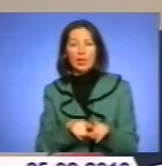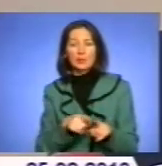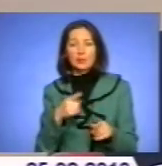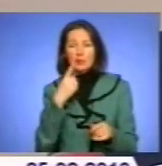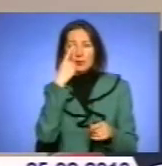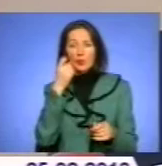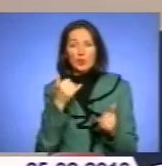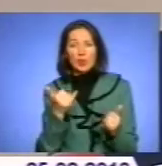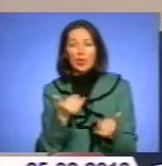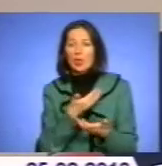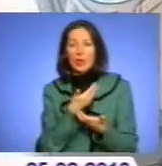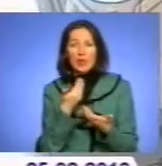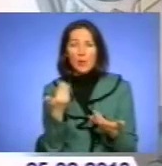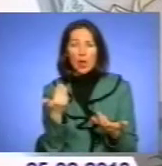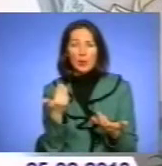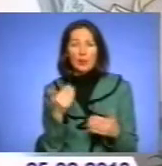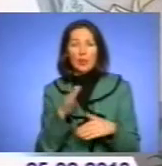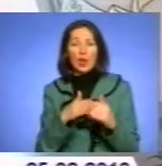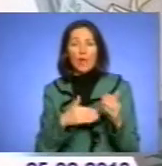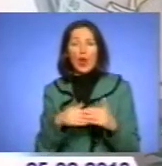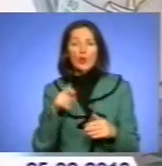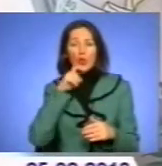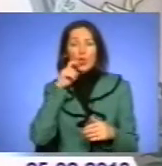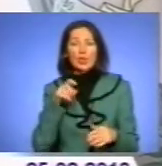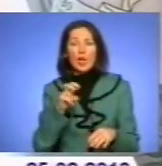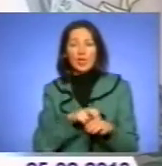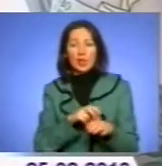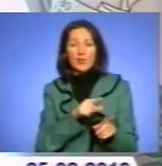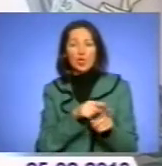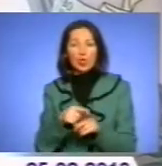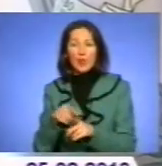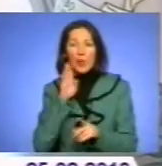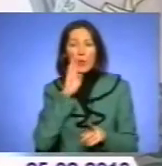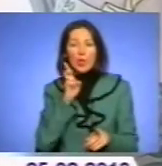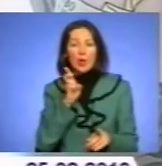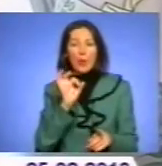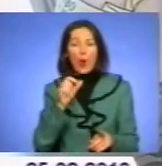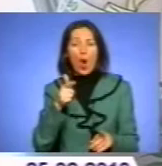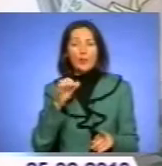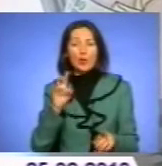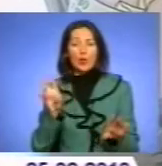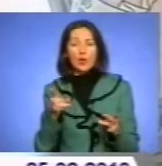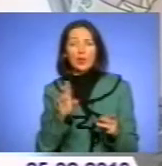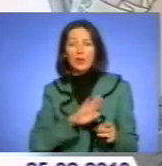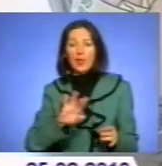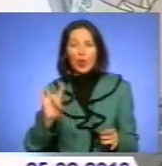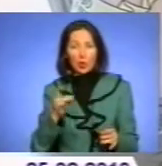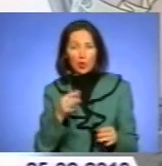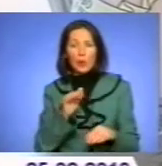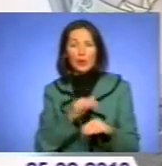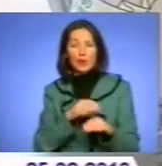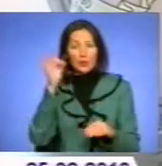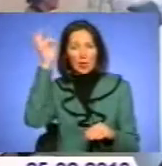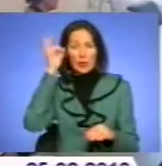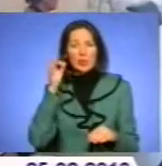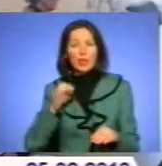ми сьогодні не маємо. Фаховість українських лікарів, за словами пані Богатирьової, неодноразово підтверджували німецькі колеги. Тому для участі